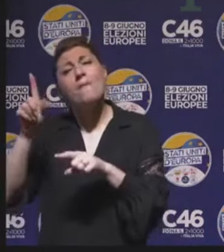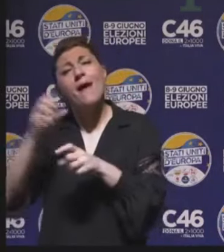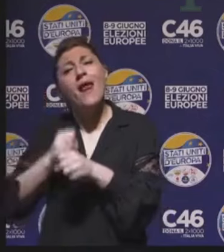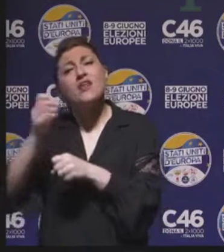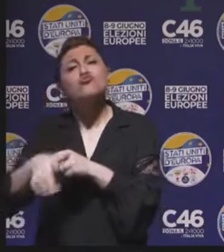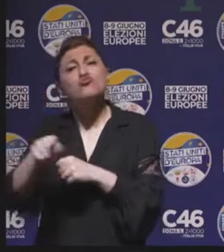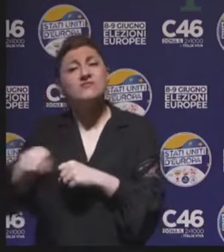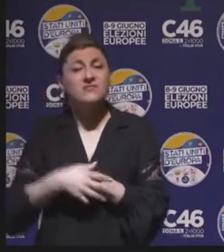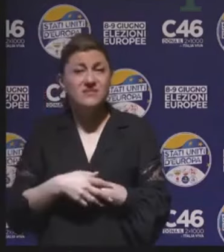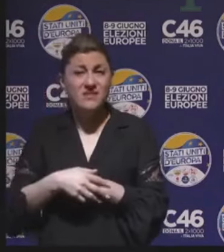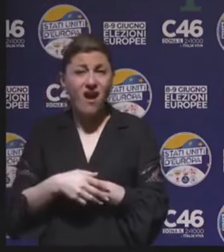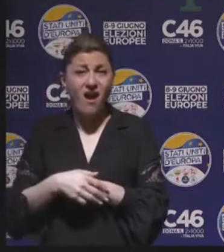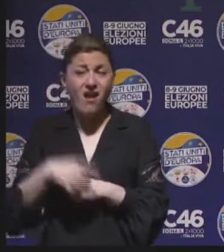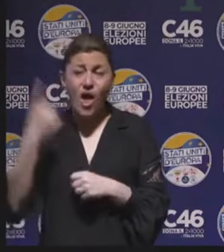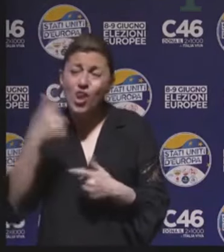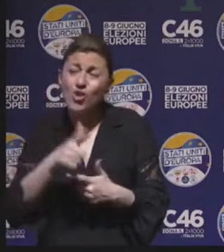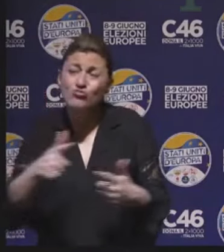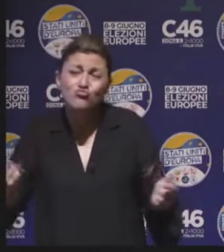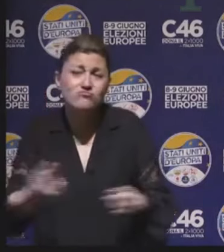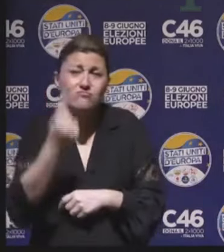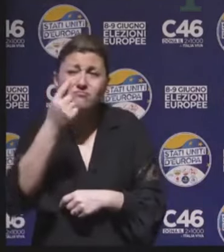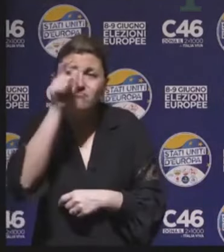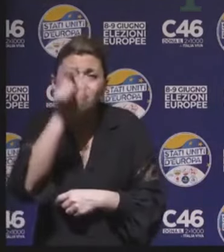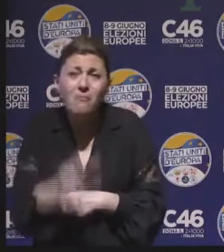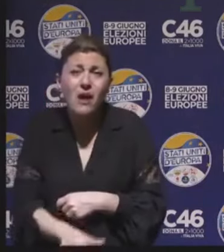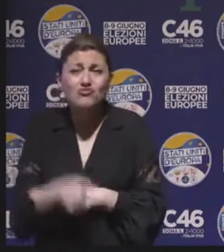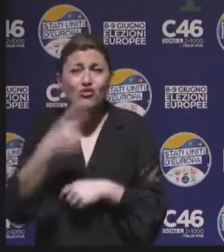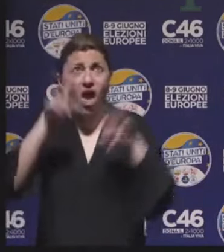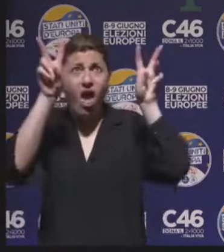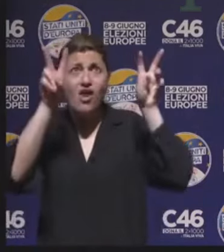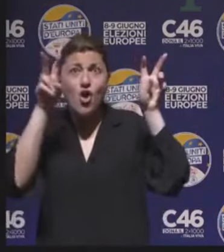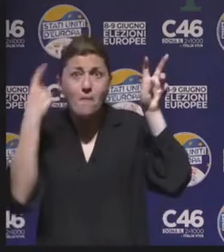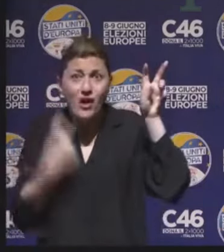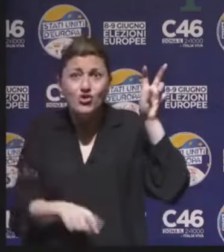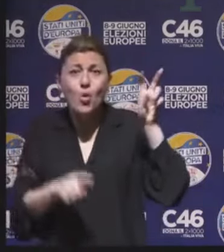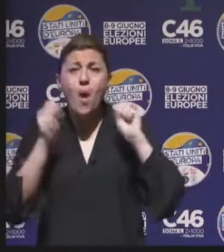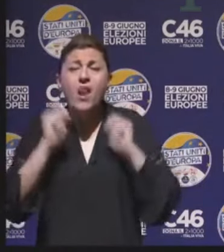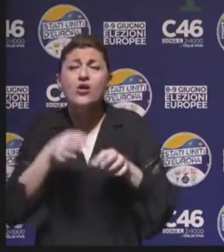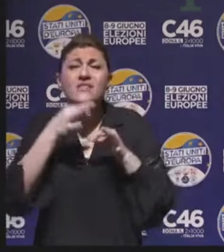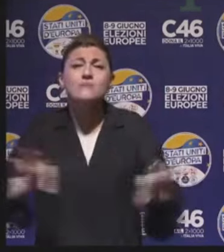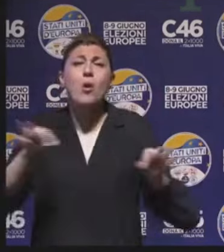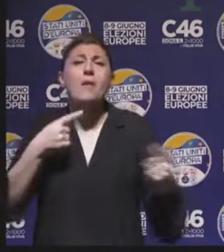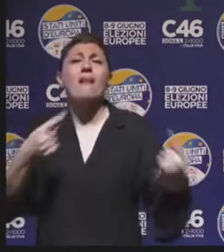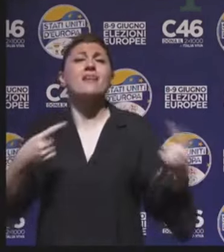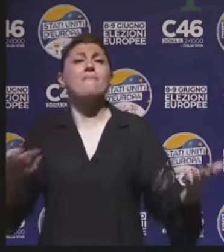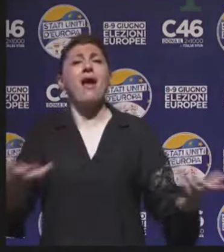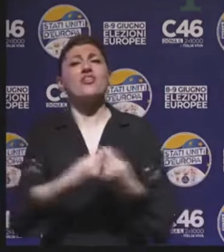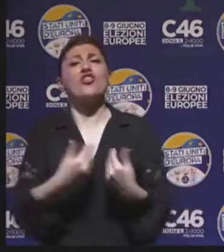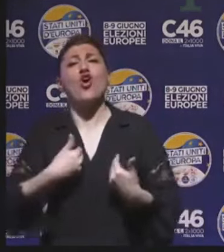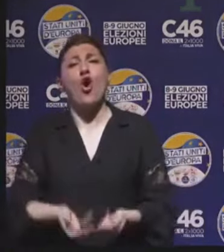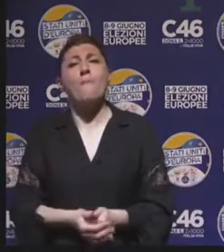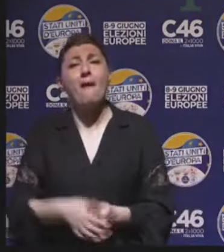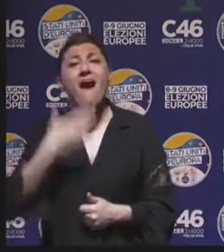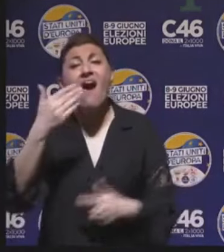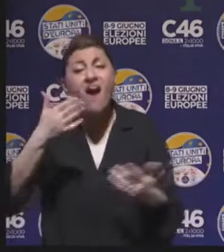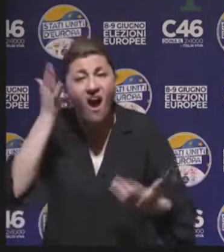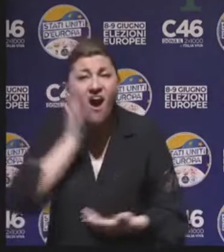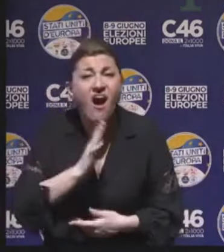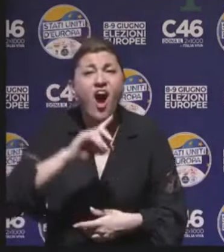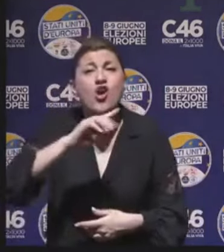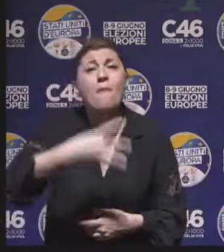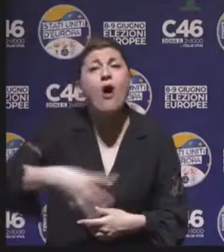ante Jobs Act e non c'è uno che su questo tema sia disponibile a fare un dibattito con me Caro Maurizio Landini vieni a fare